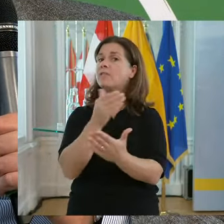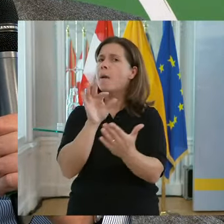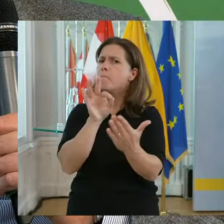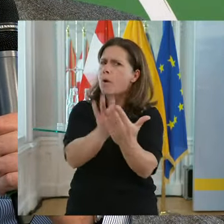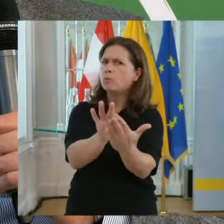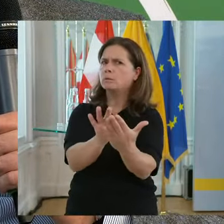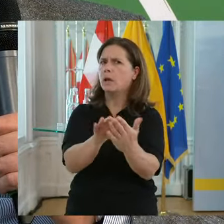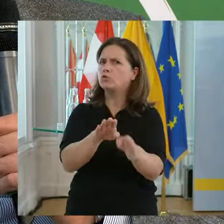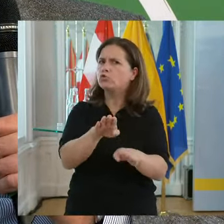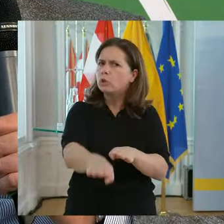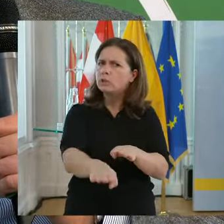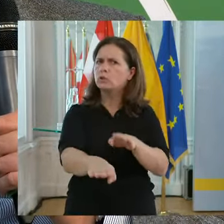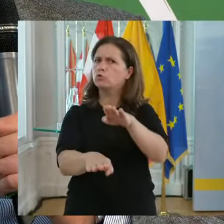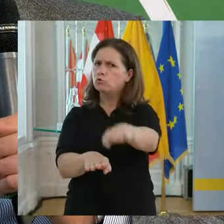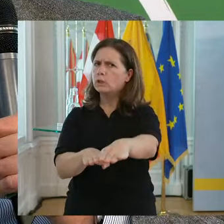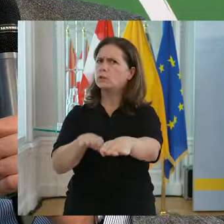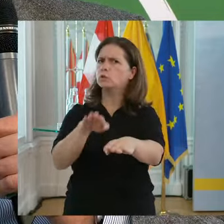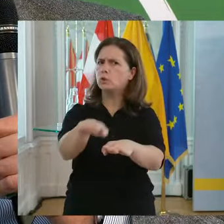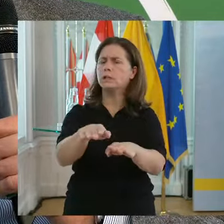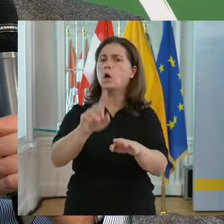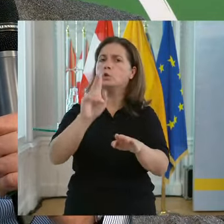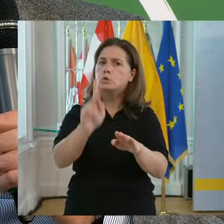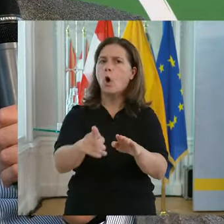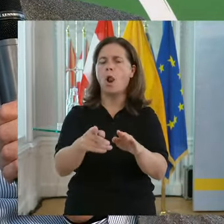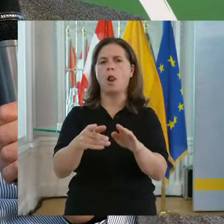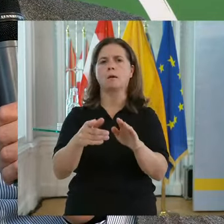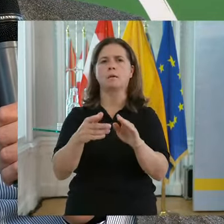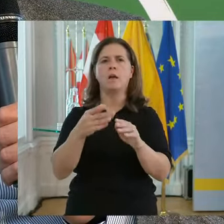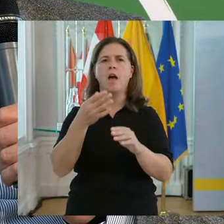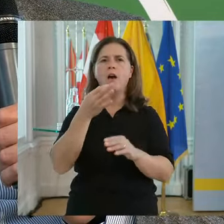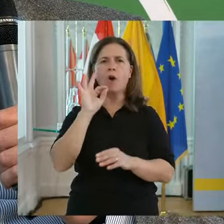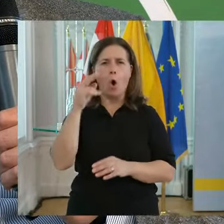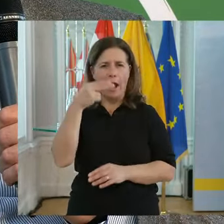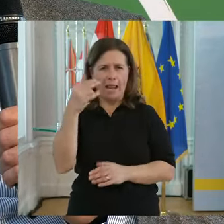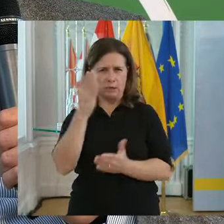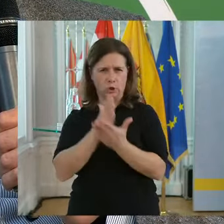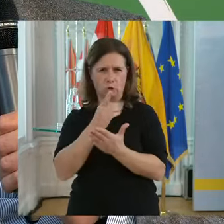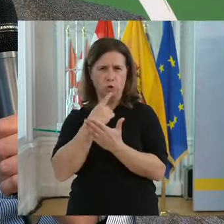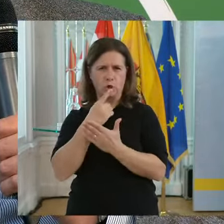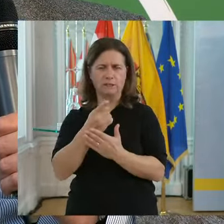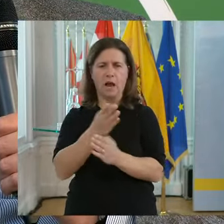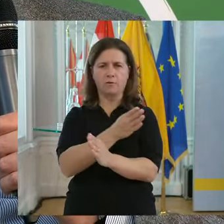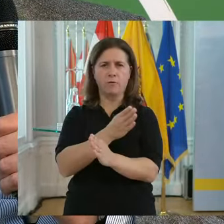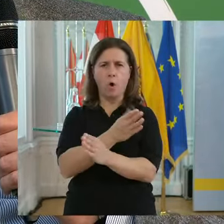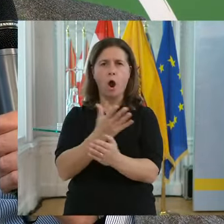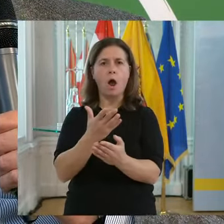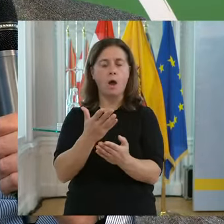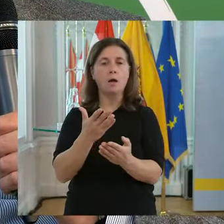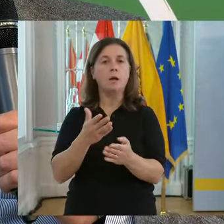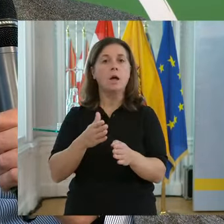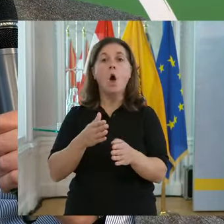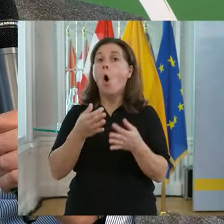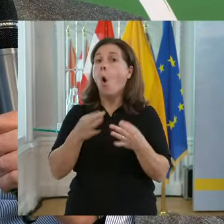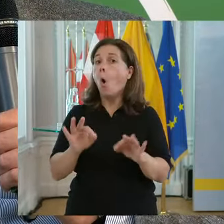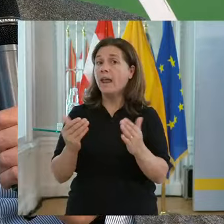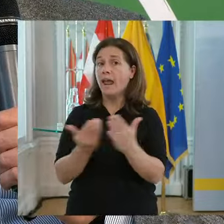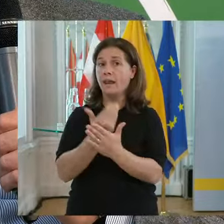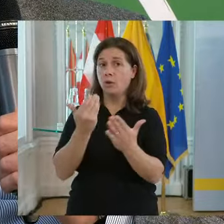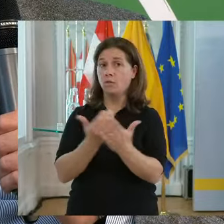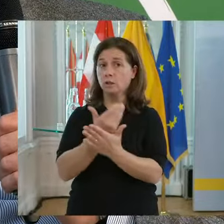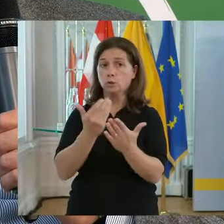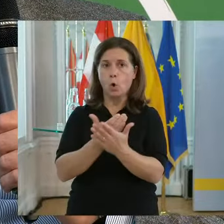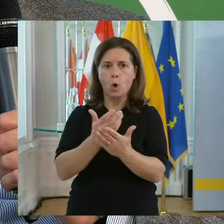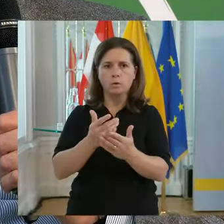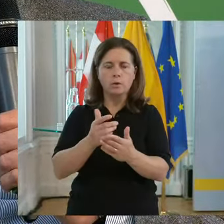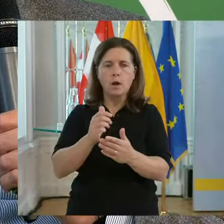zu setzen, die eigentlich dazu führen, wir haben es von der Frau Herrlichke ja auch heute gehört, ohne Innovation wären sie, gäbe